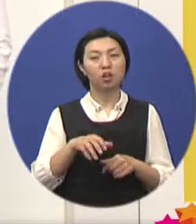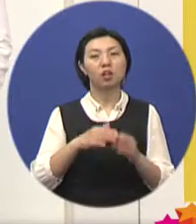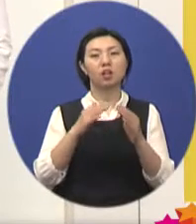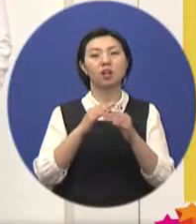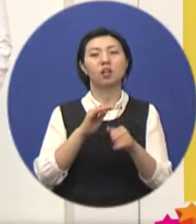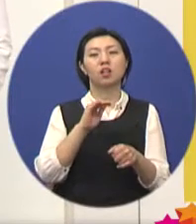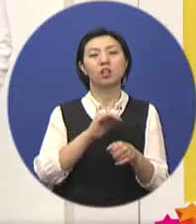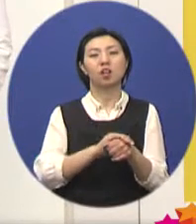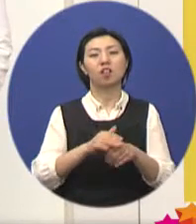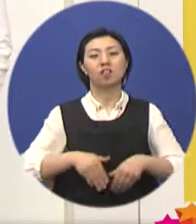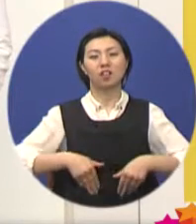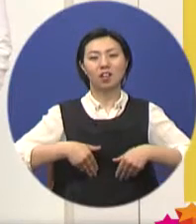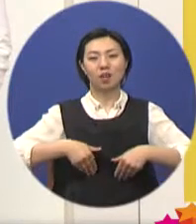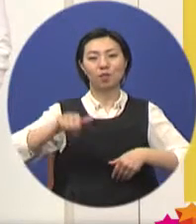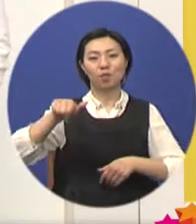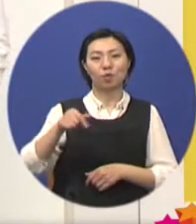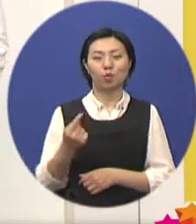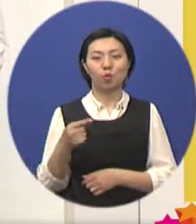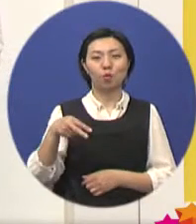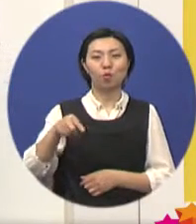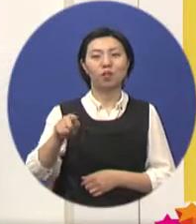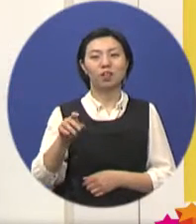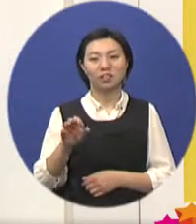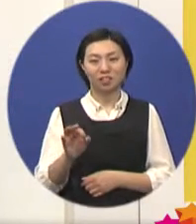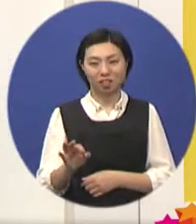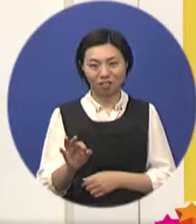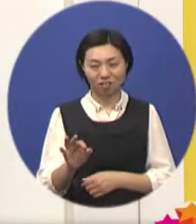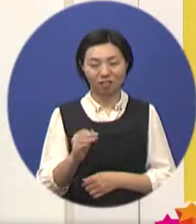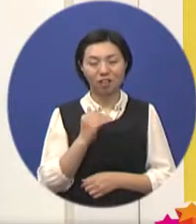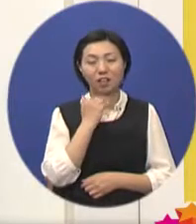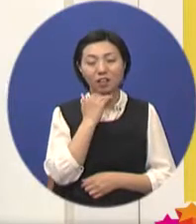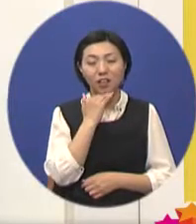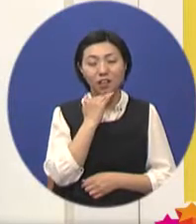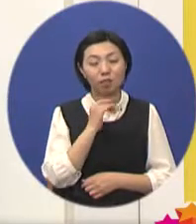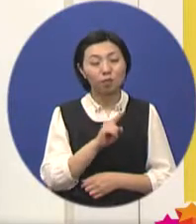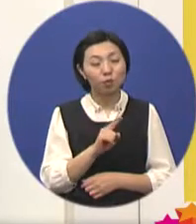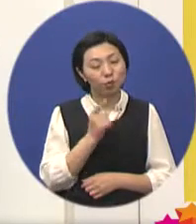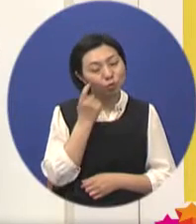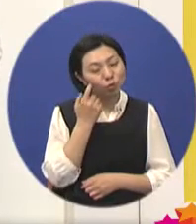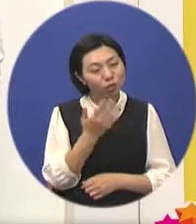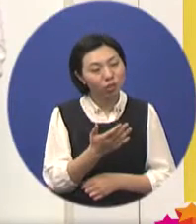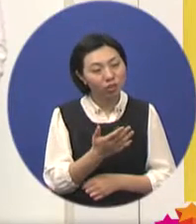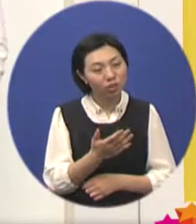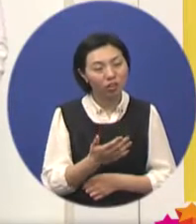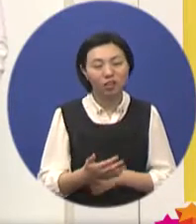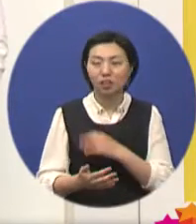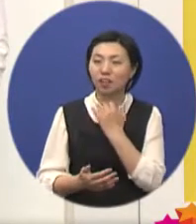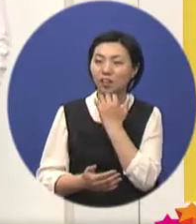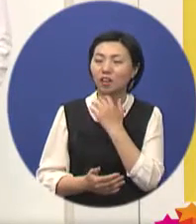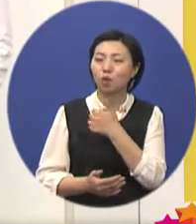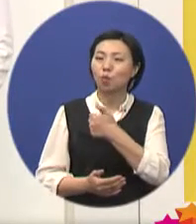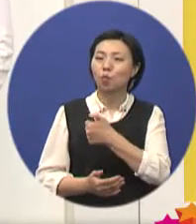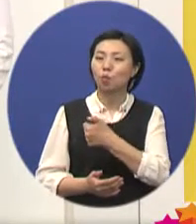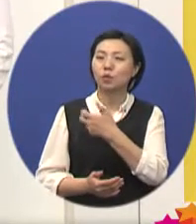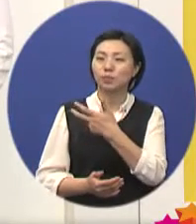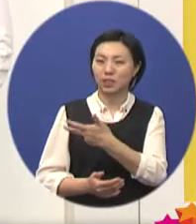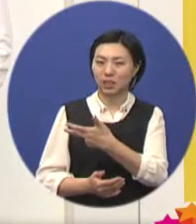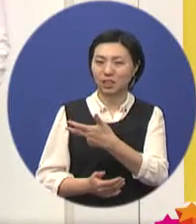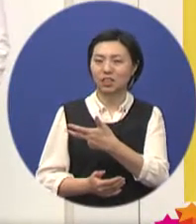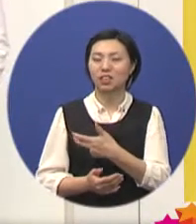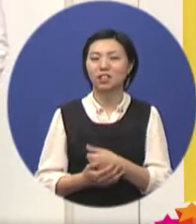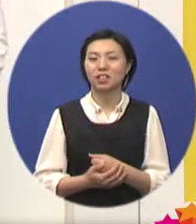네. 누구라는 건 이름 나왔는데 네. 뭐 어디 사시는? 몇 학년 몇 반이세요? 5학년 7반입니다. 예.